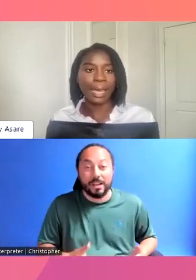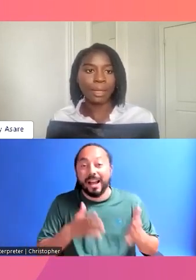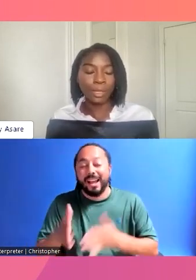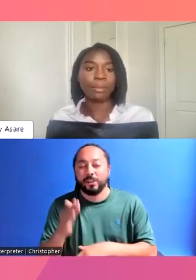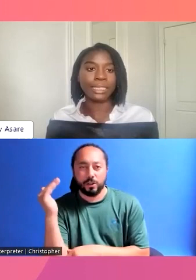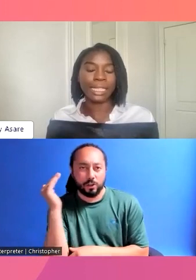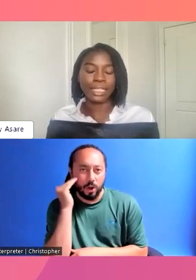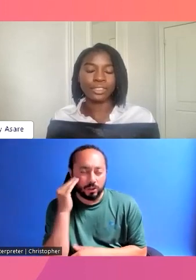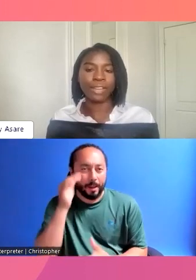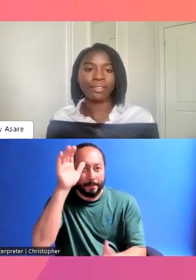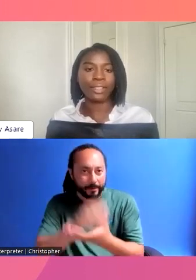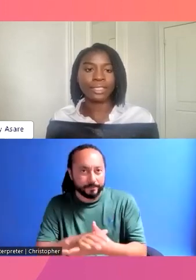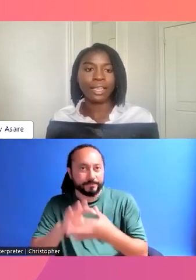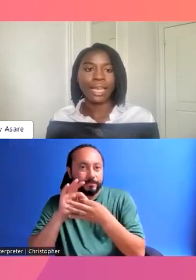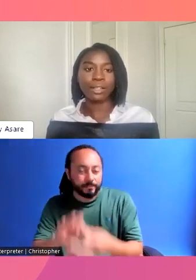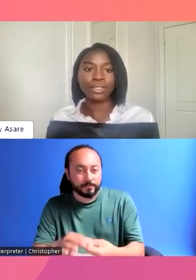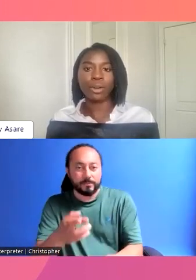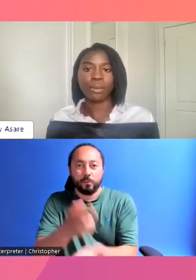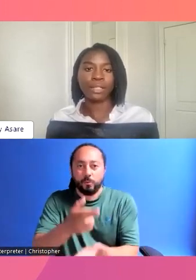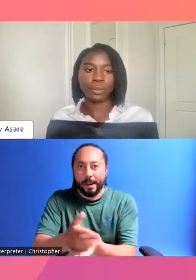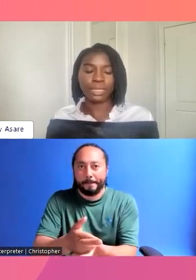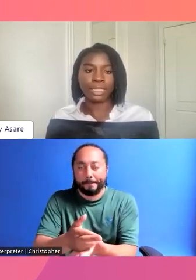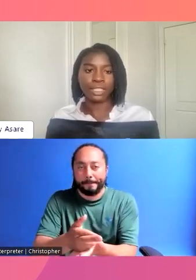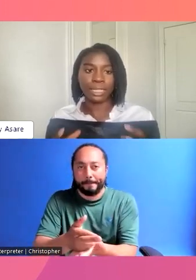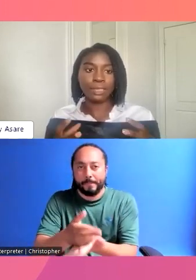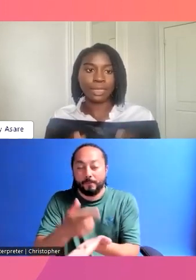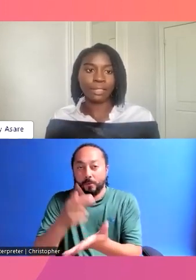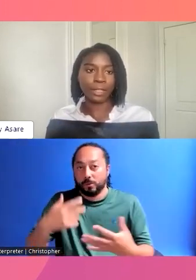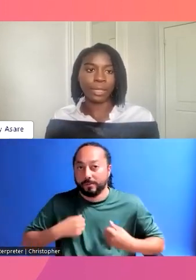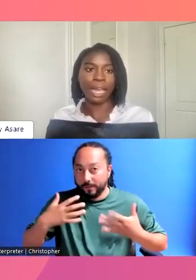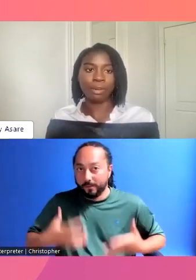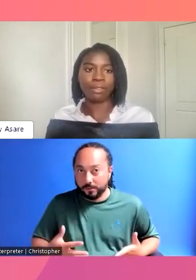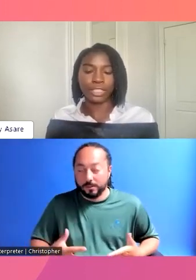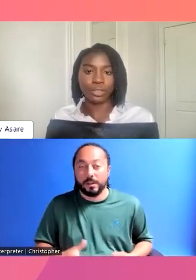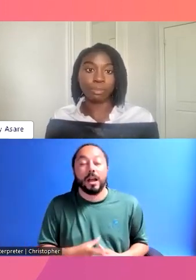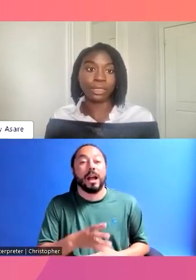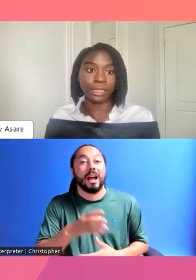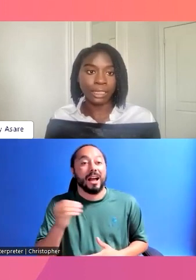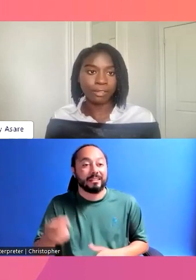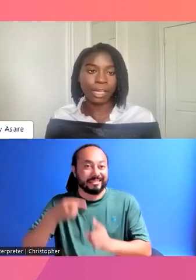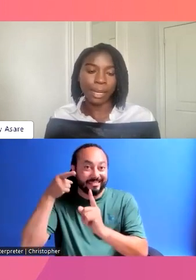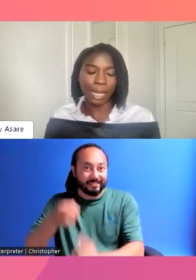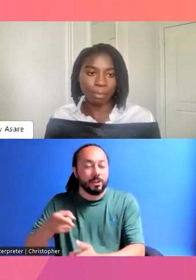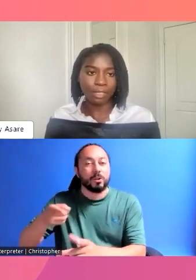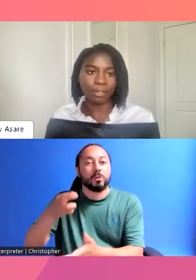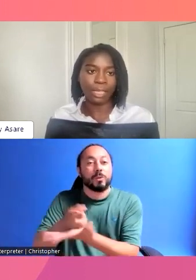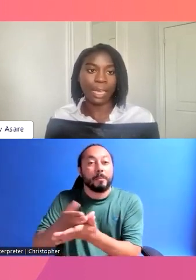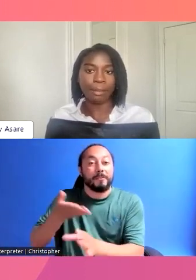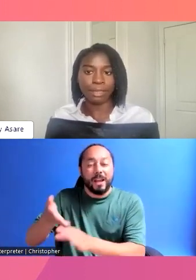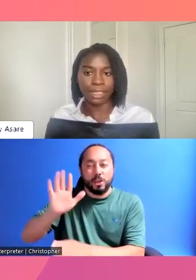ou ce qui étaient les croyances quant à la réadaptation des survivantes et chez